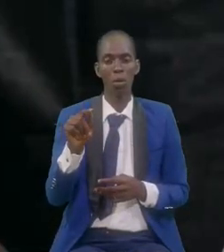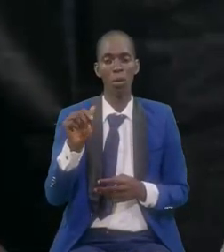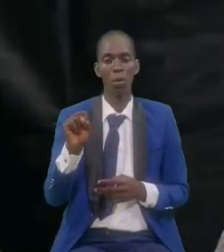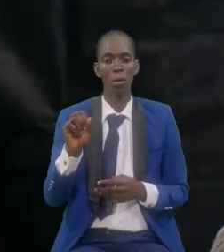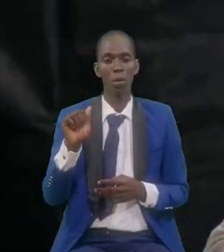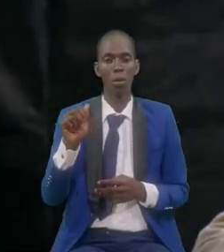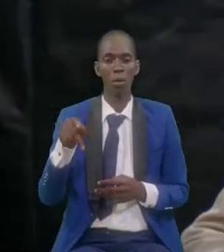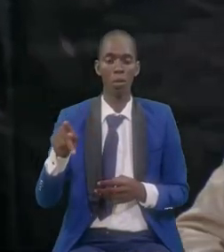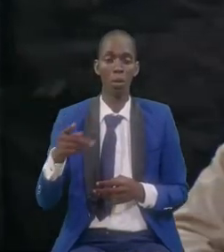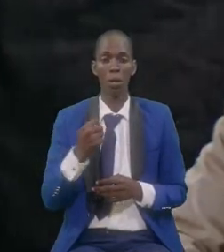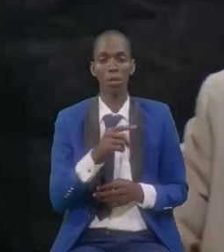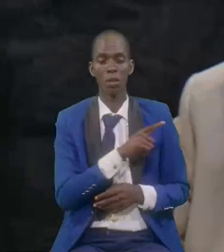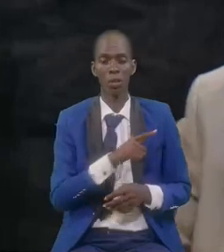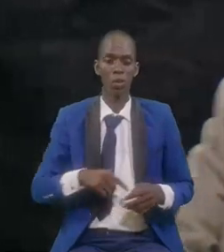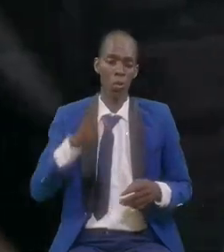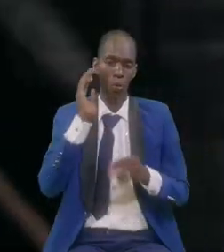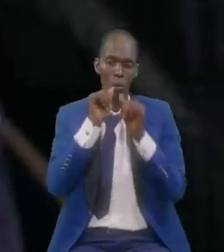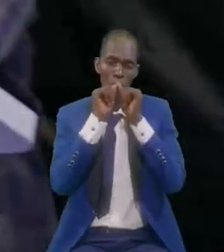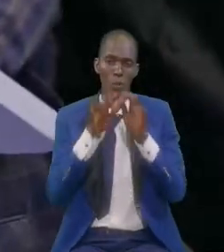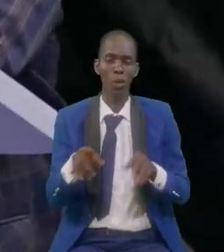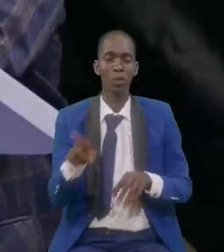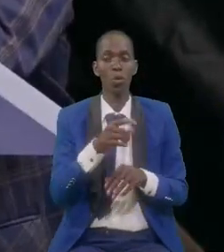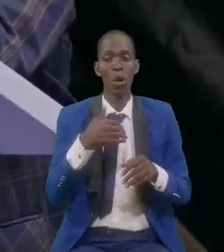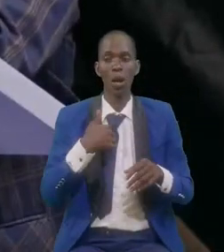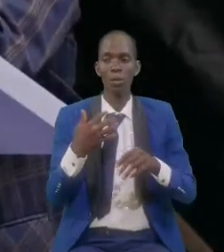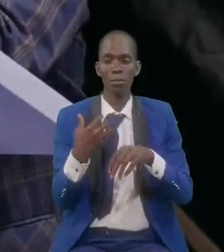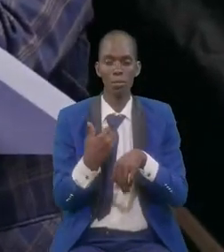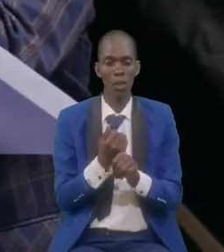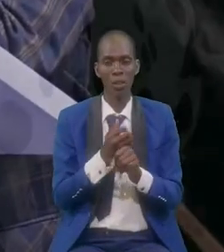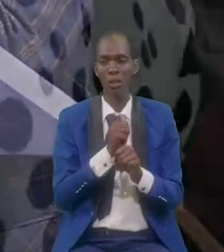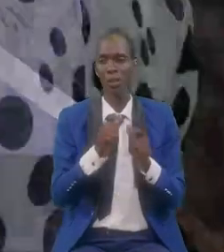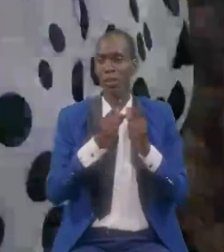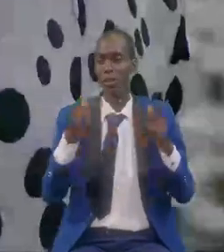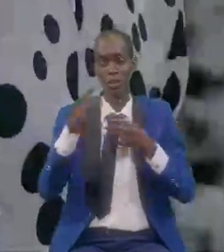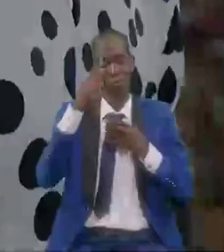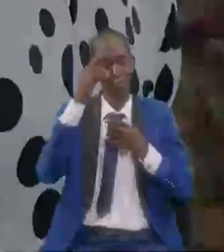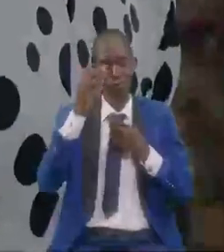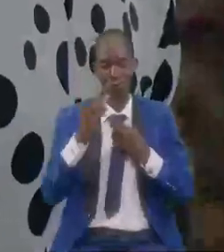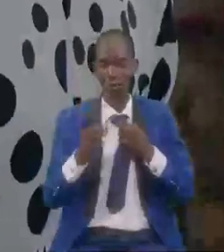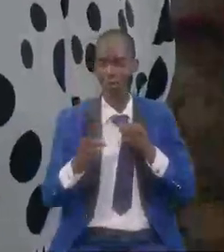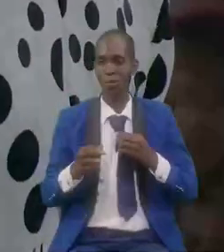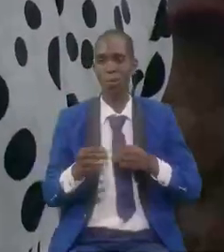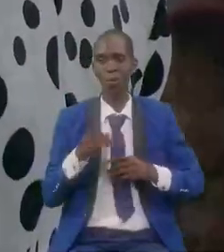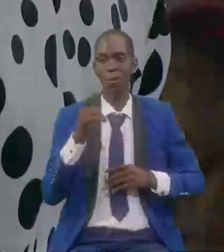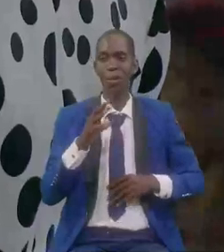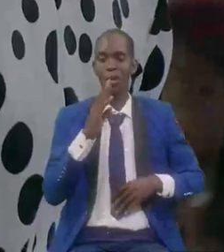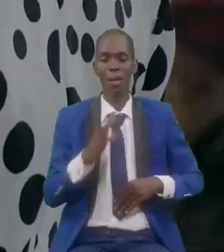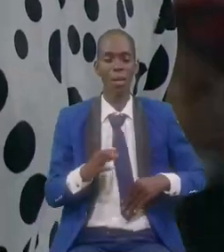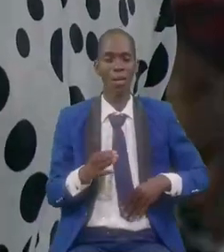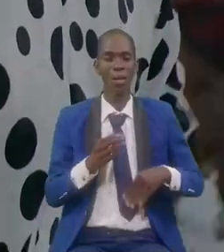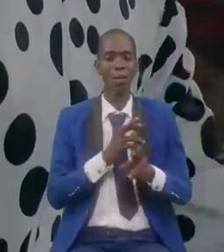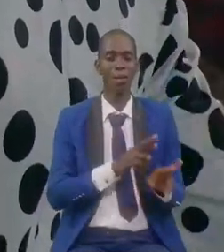rapidement et le Seigneur vous bénira. Vous avez pris une grande décision. Vous vous préparez